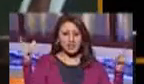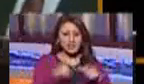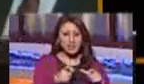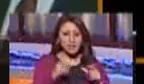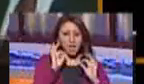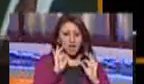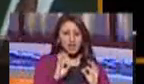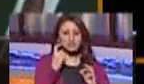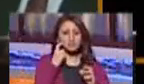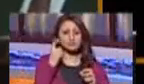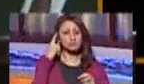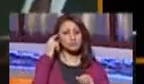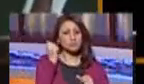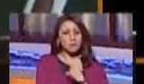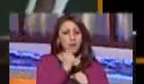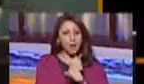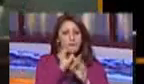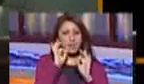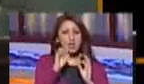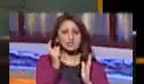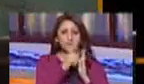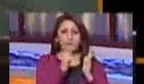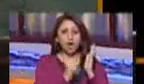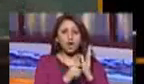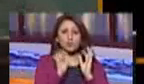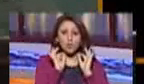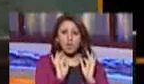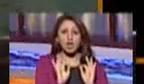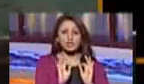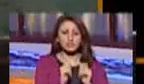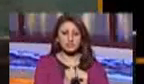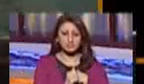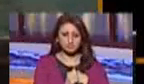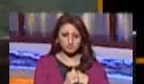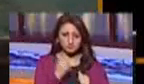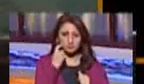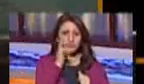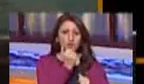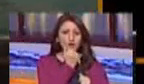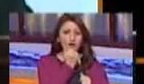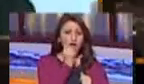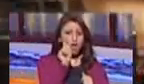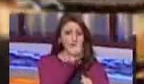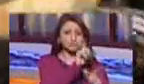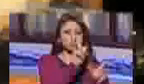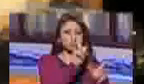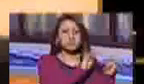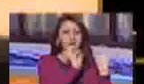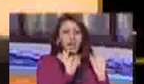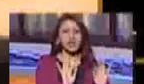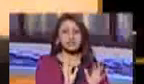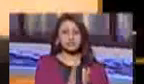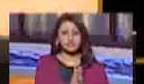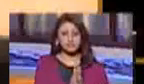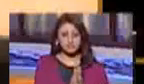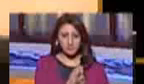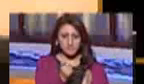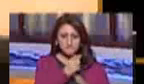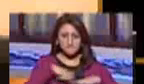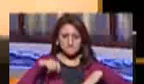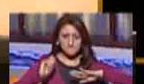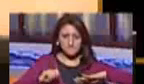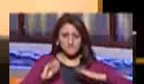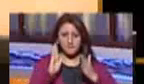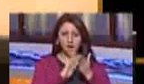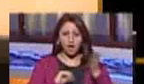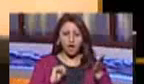الوزراء بتطبيق حازم للقانون ما لم يتم وقف التجاوزات وأعمال العنف. محكمة جنايات